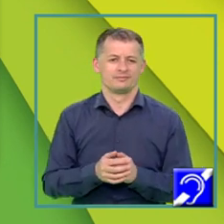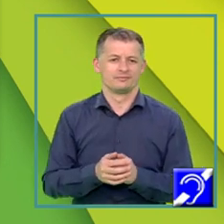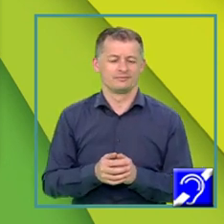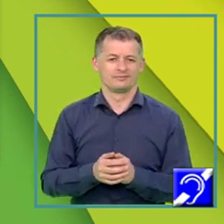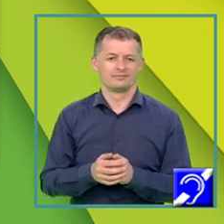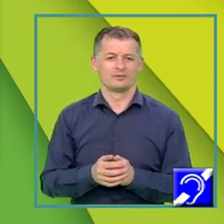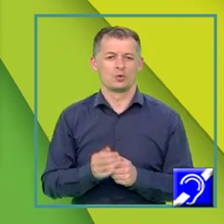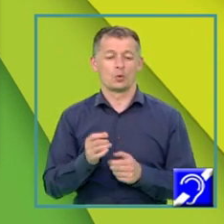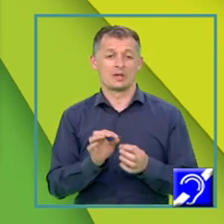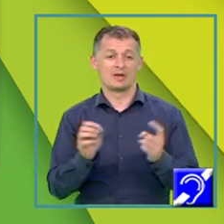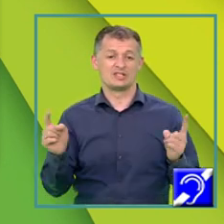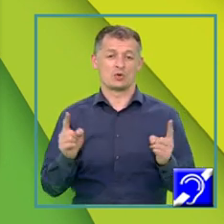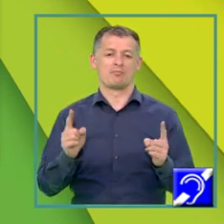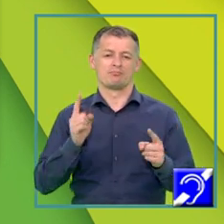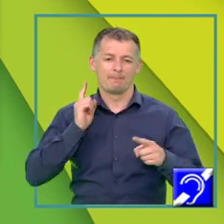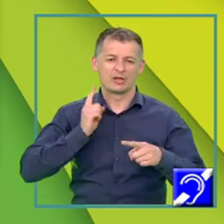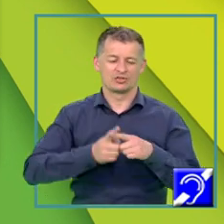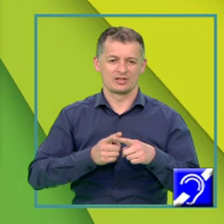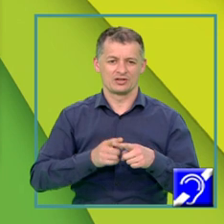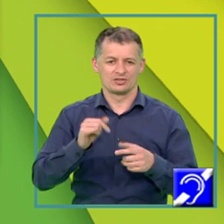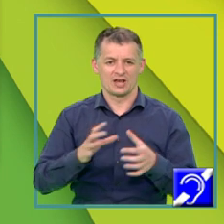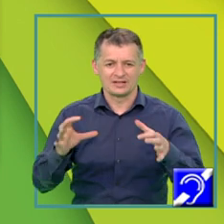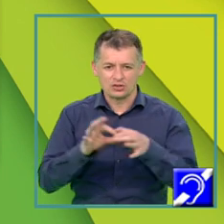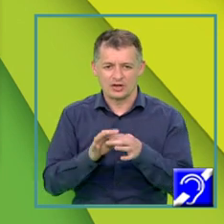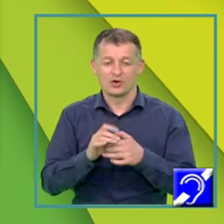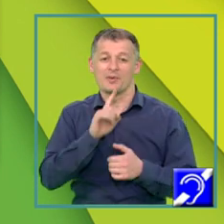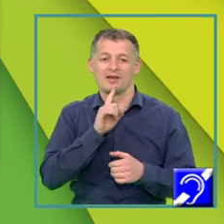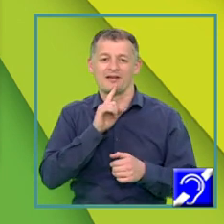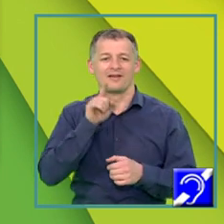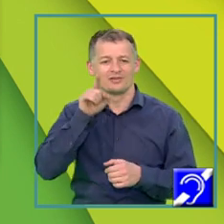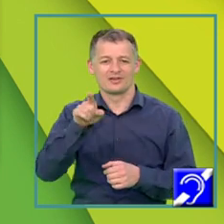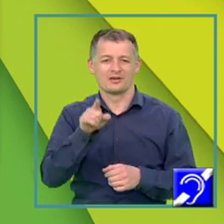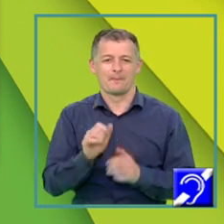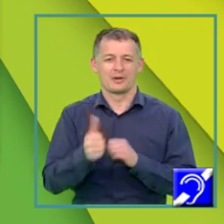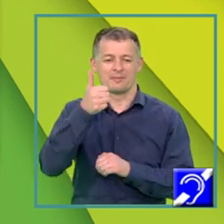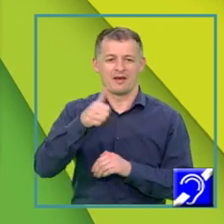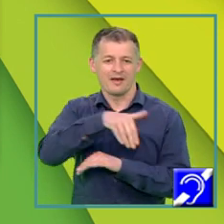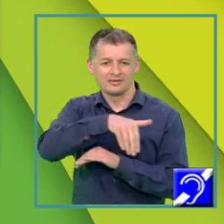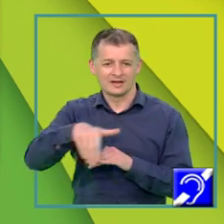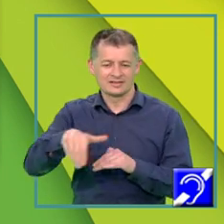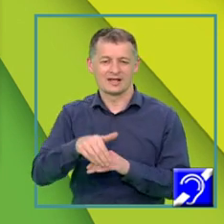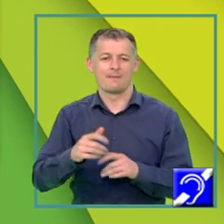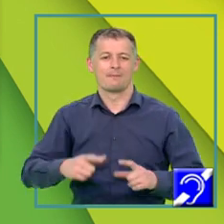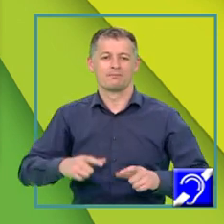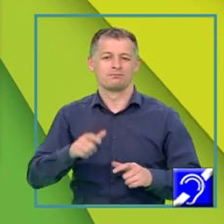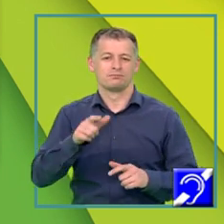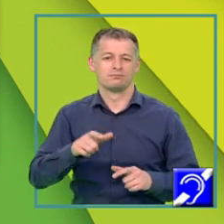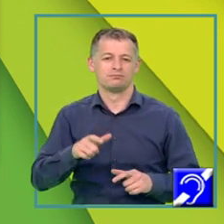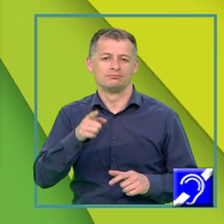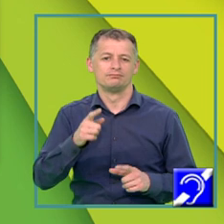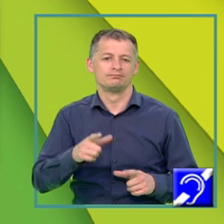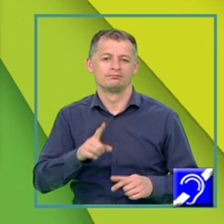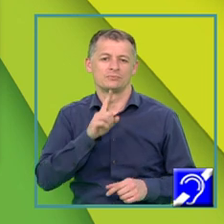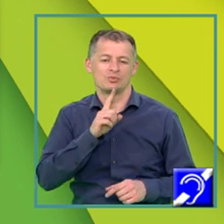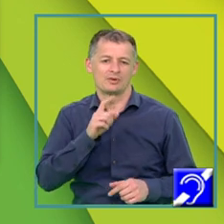dimensiunea precizată și asocierea numelui tabloul lui cu prima adresă a blocului aveți aici locul